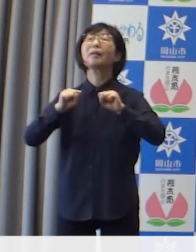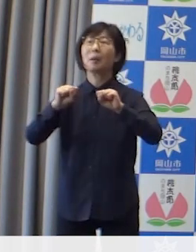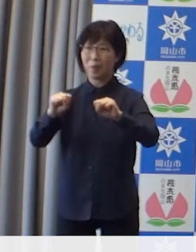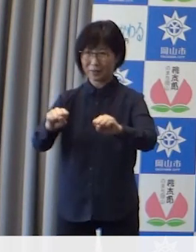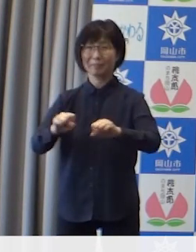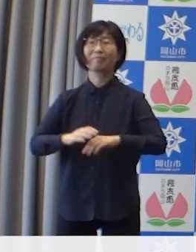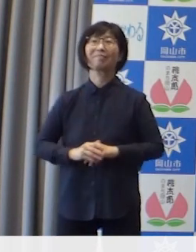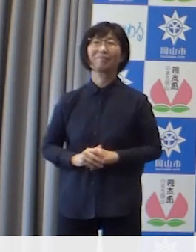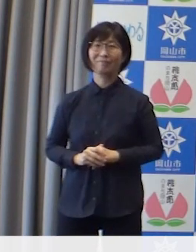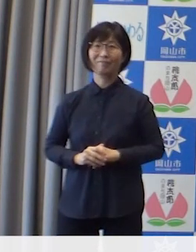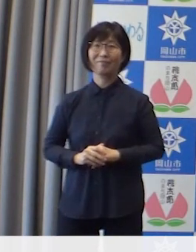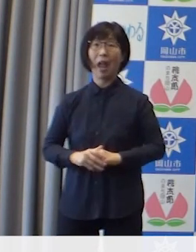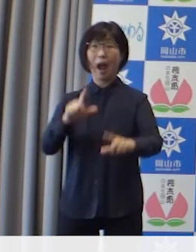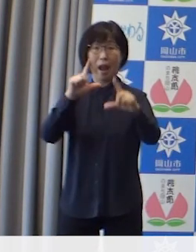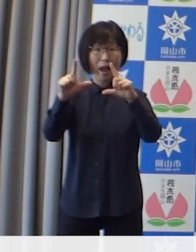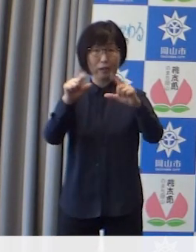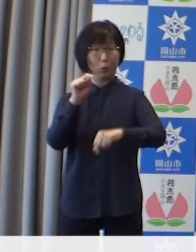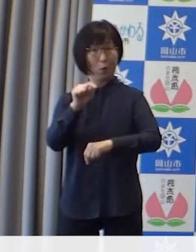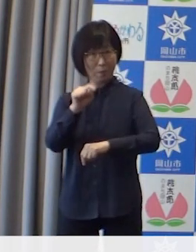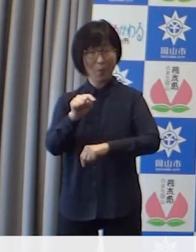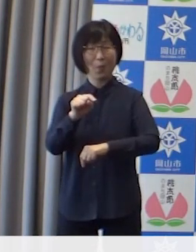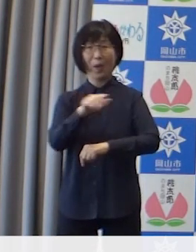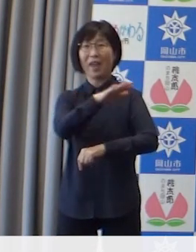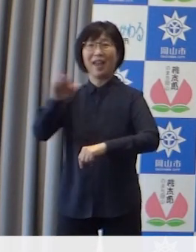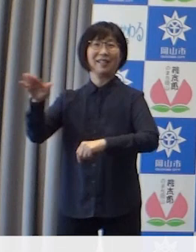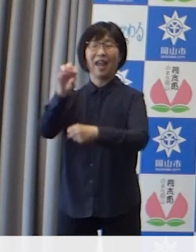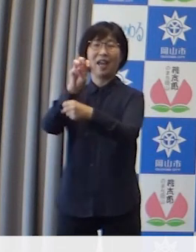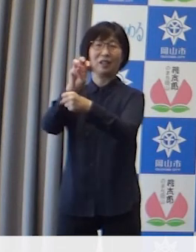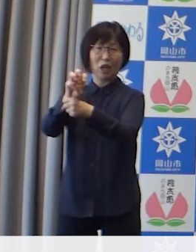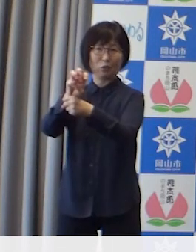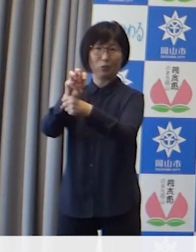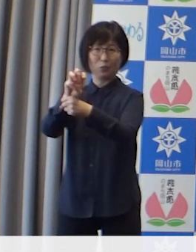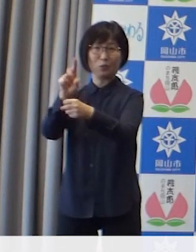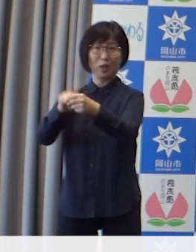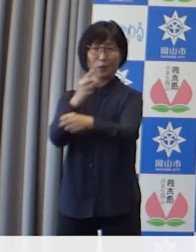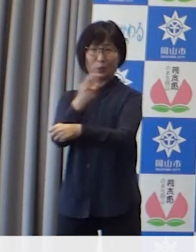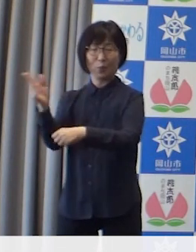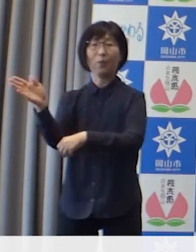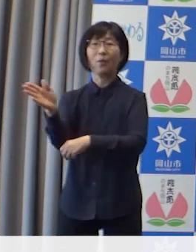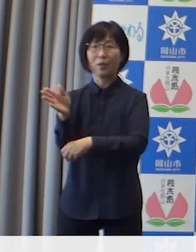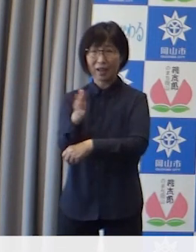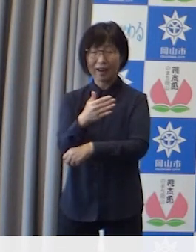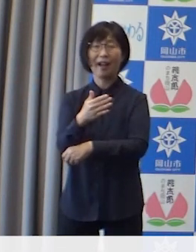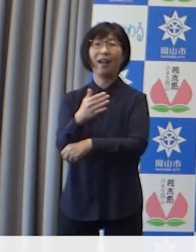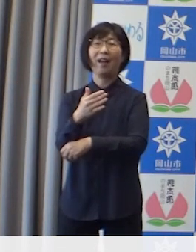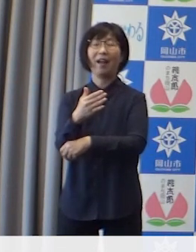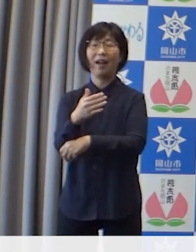。LINE についてもですね、平成の30年度から